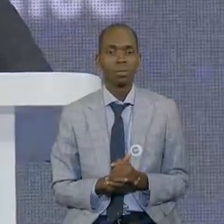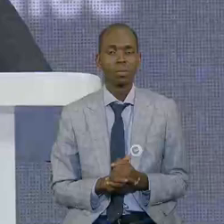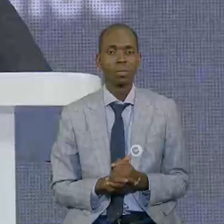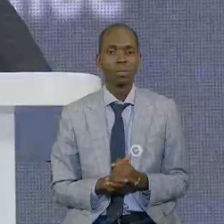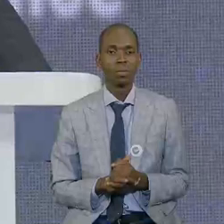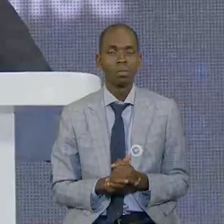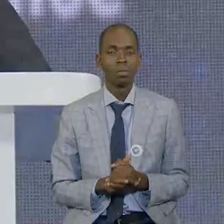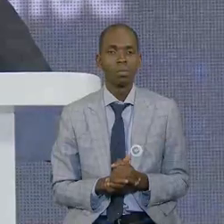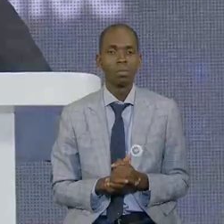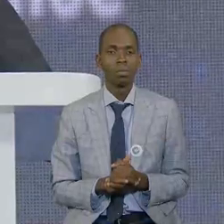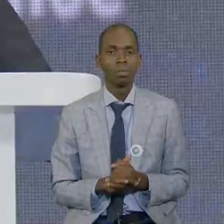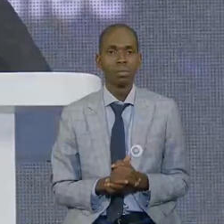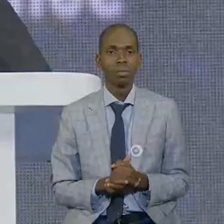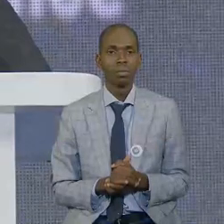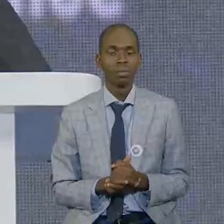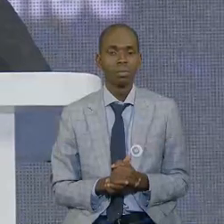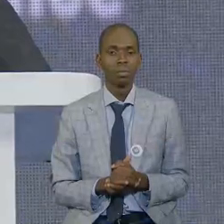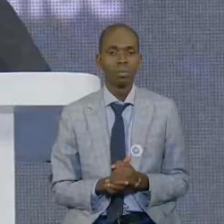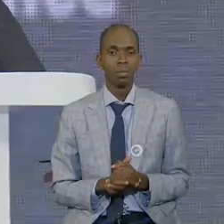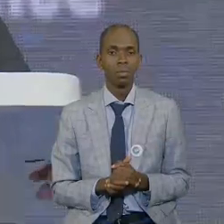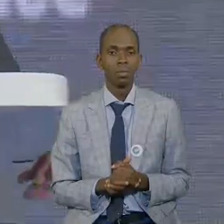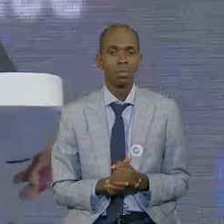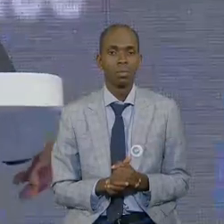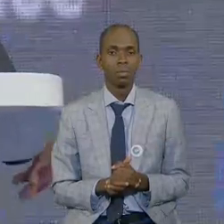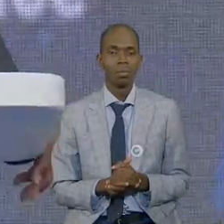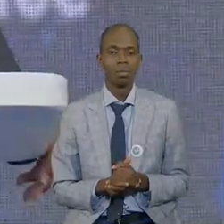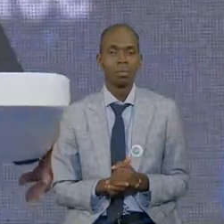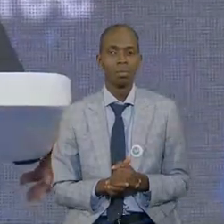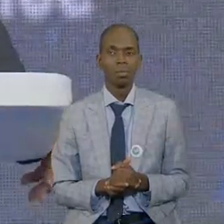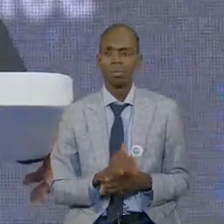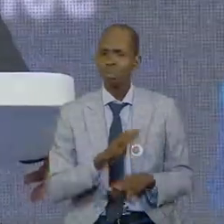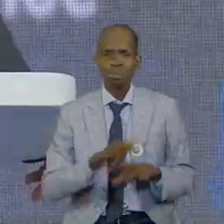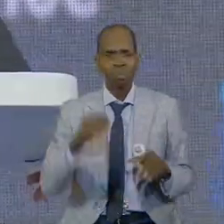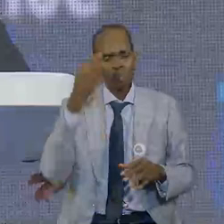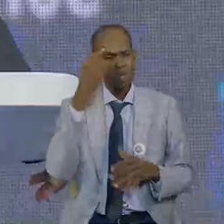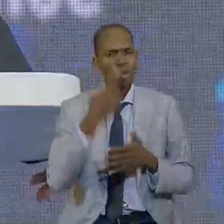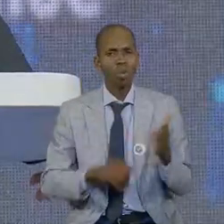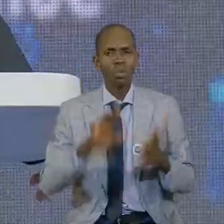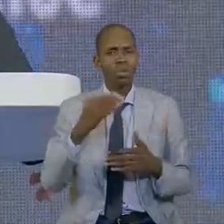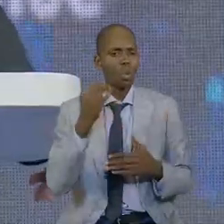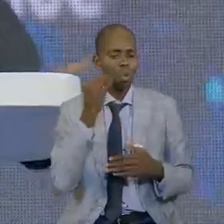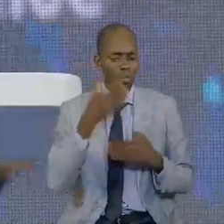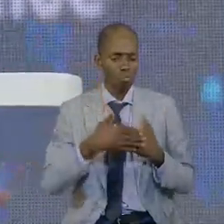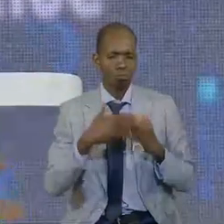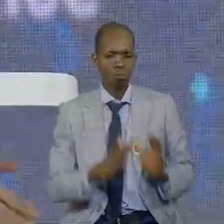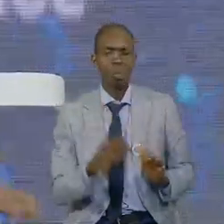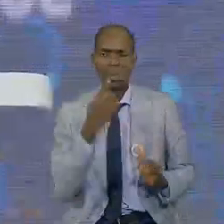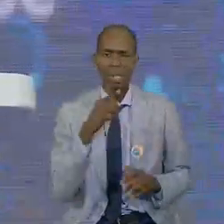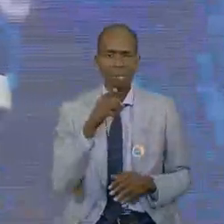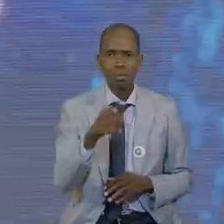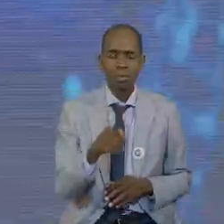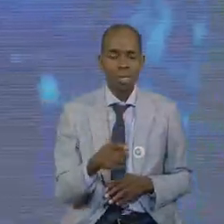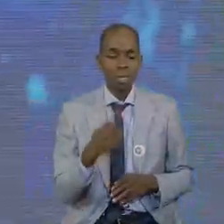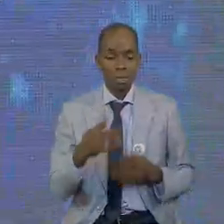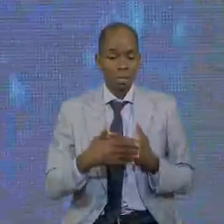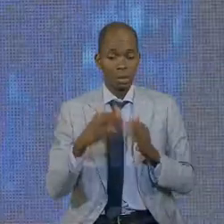chaque fois. En fait, ce que tu dis pendant une minute, ce n'est pas ça qui compte. C'est quand tu comptes à te raconter qui compte. Ne te soucie pas de ce que les